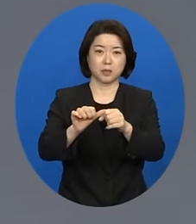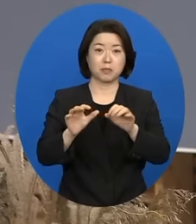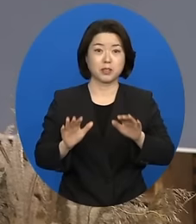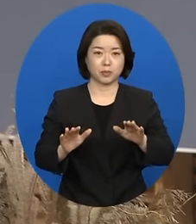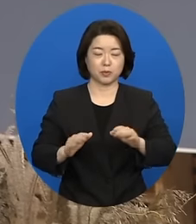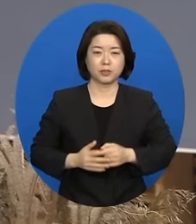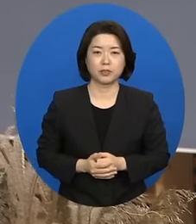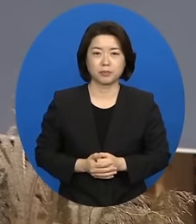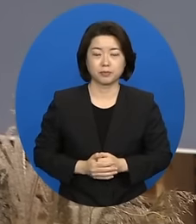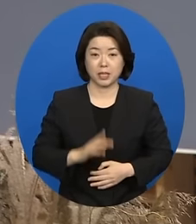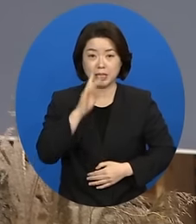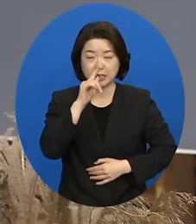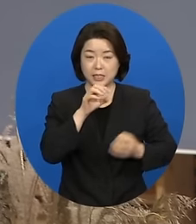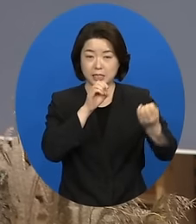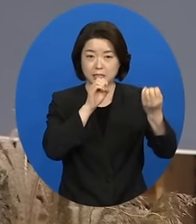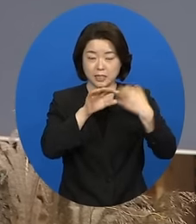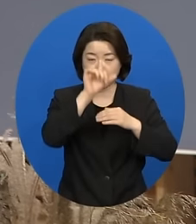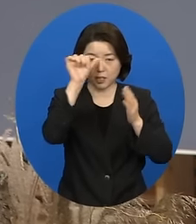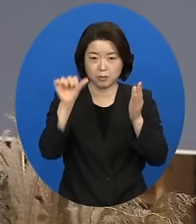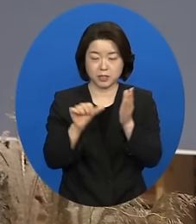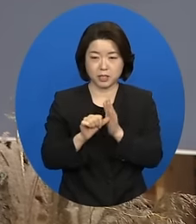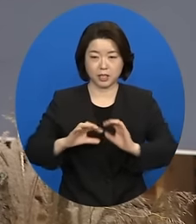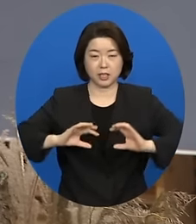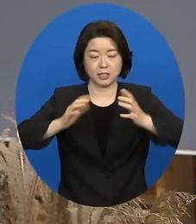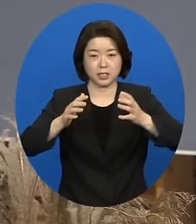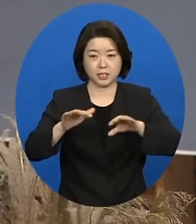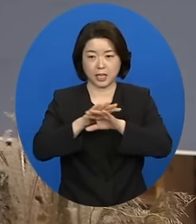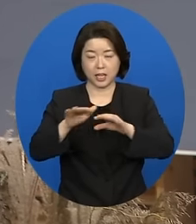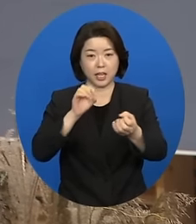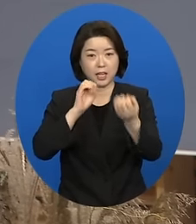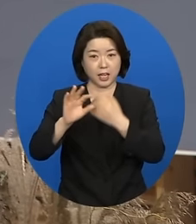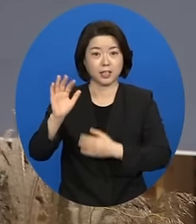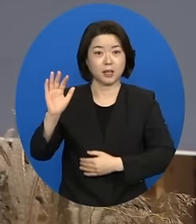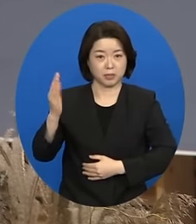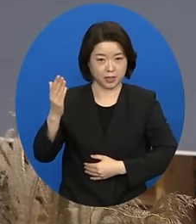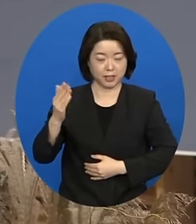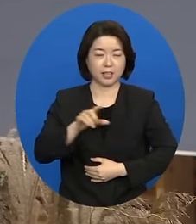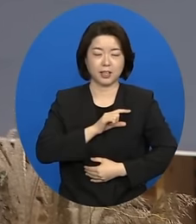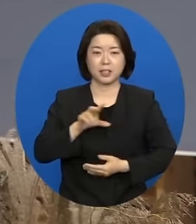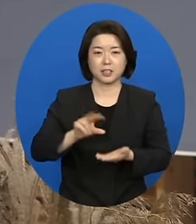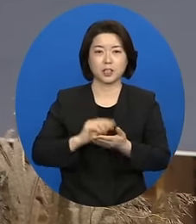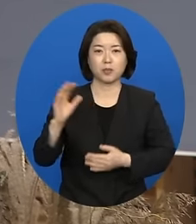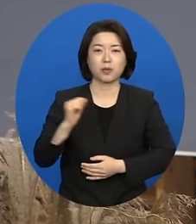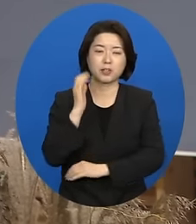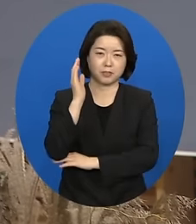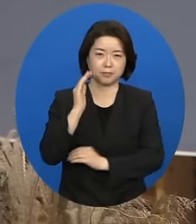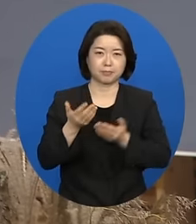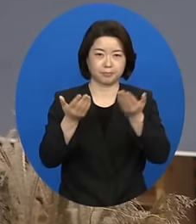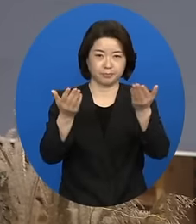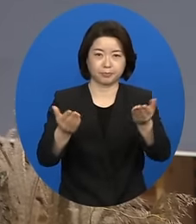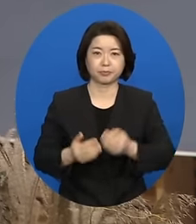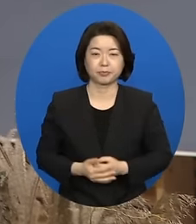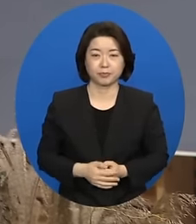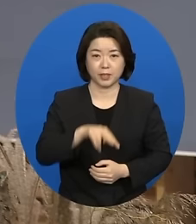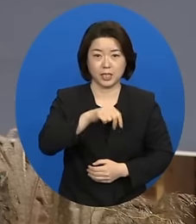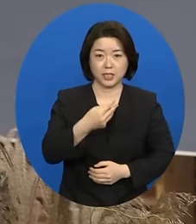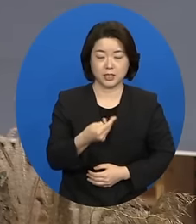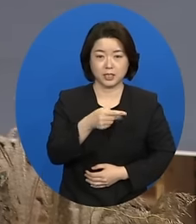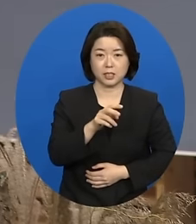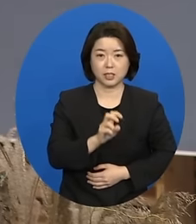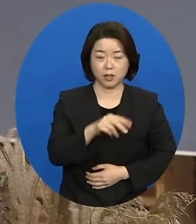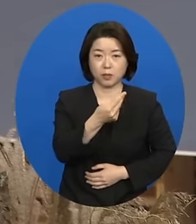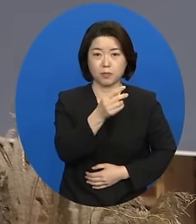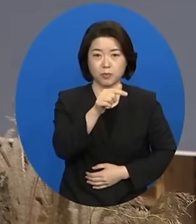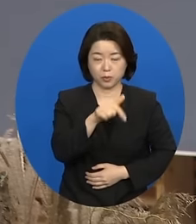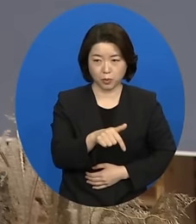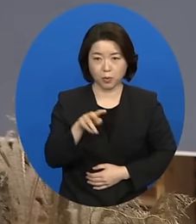오답 인생이 세상의 해답이 되다라는 제목의 말씀을 나누겠습니다. 슬럼덕